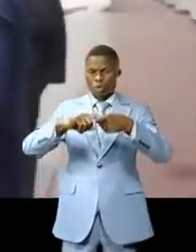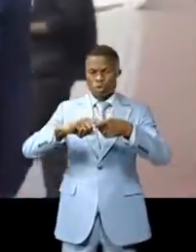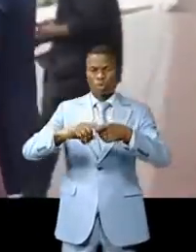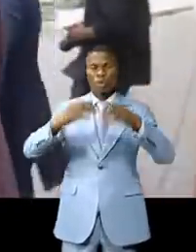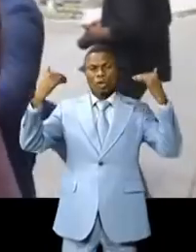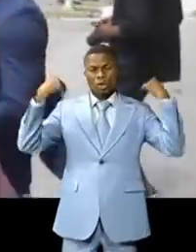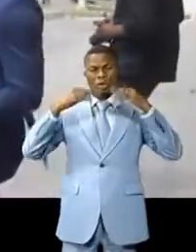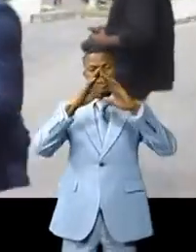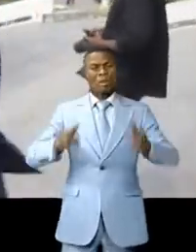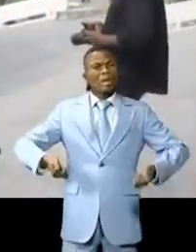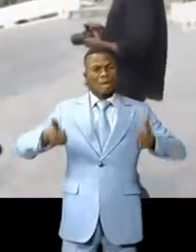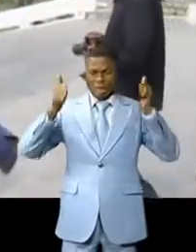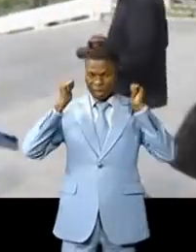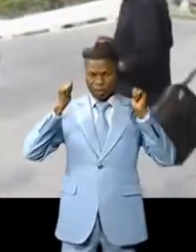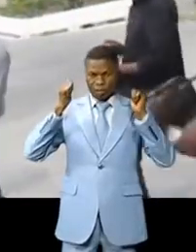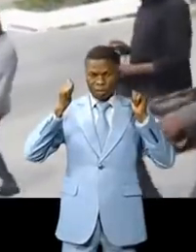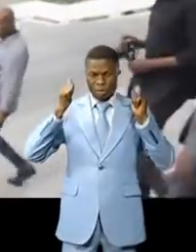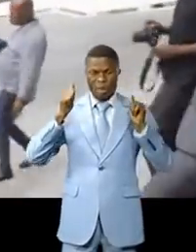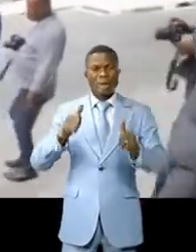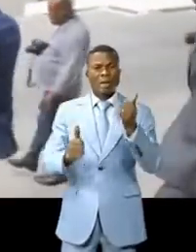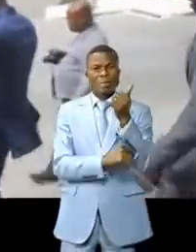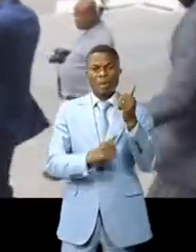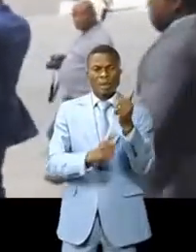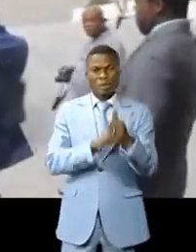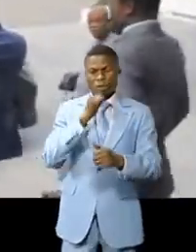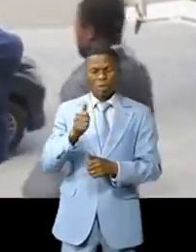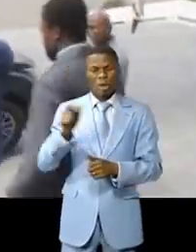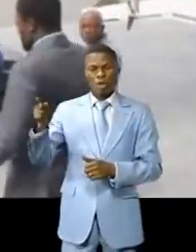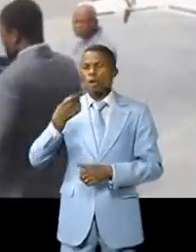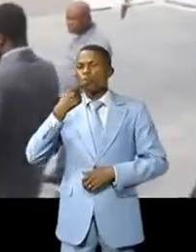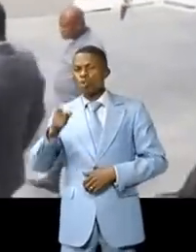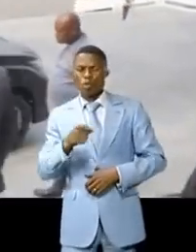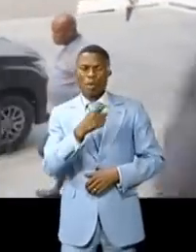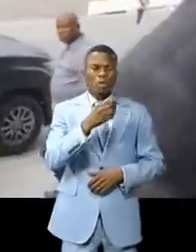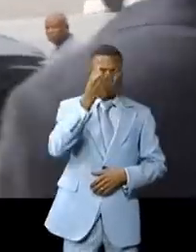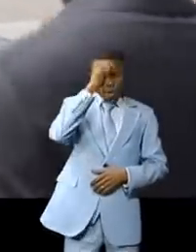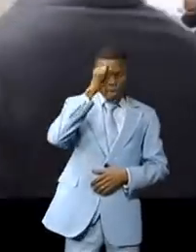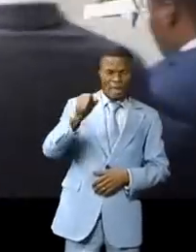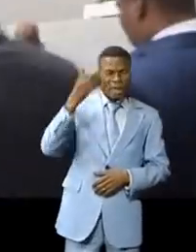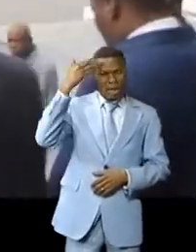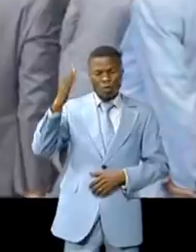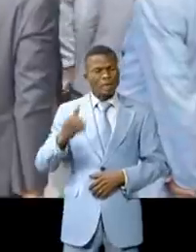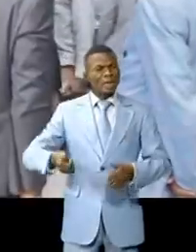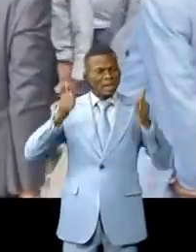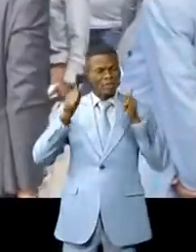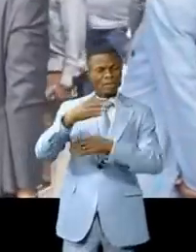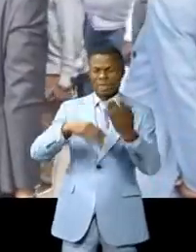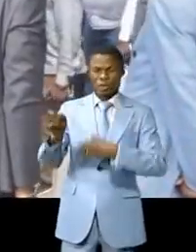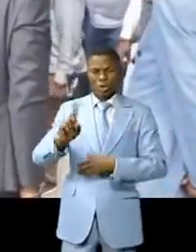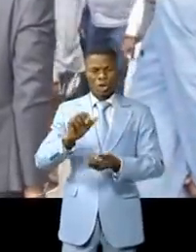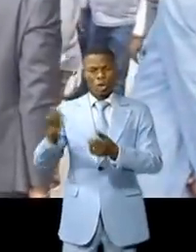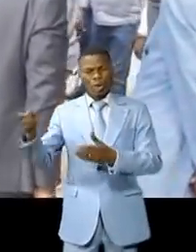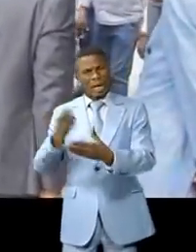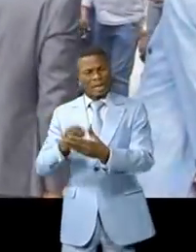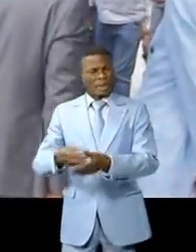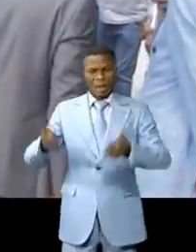de refuser les loyers à une personne en raison de son origine, de son sexe, de son état de santé, de son